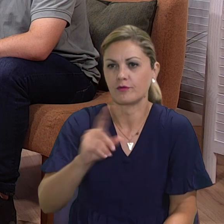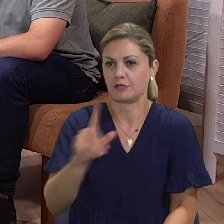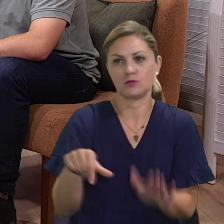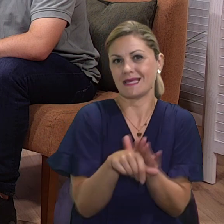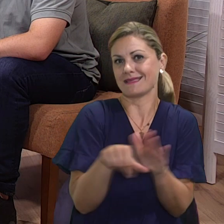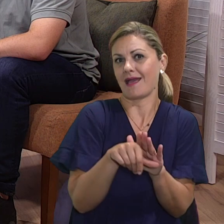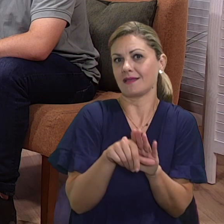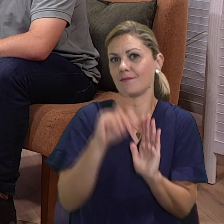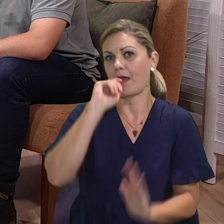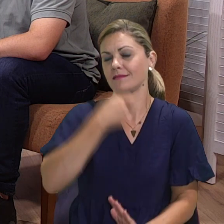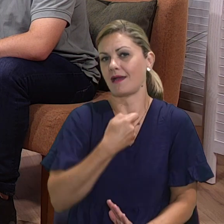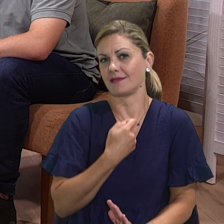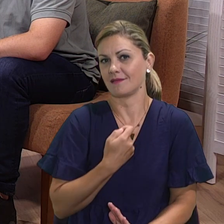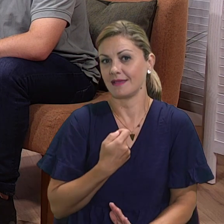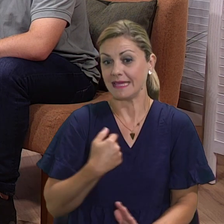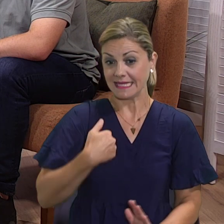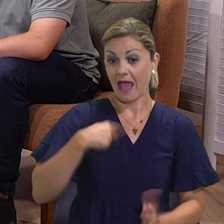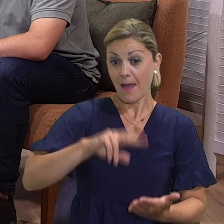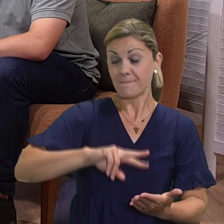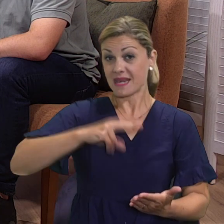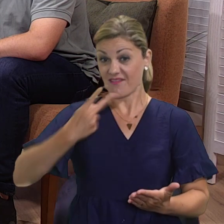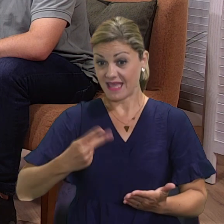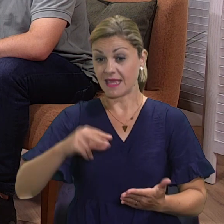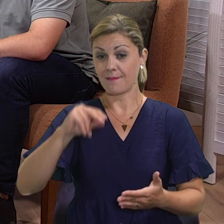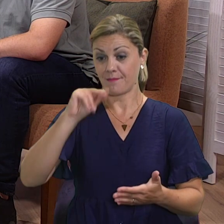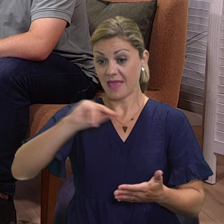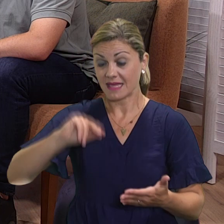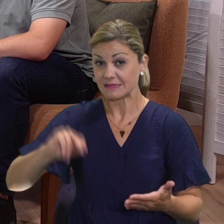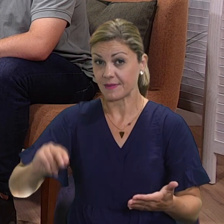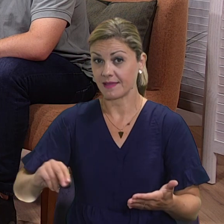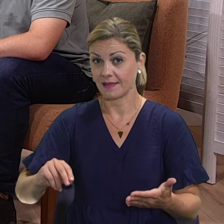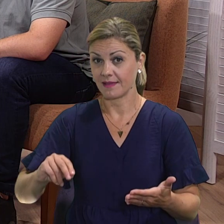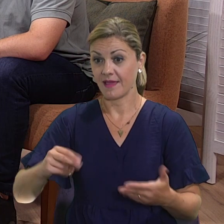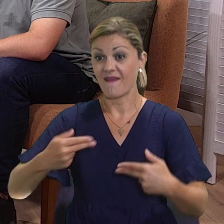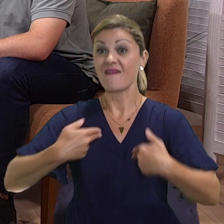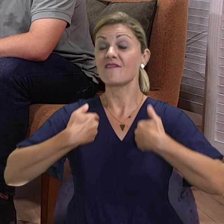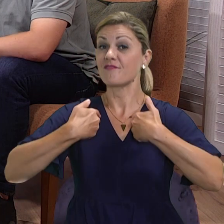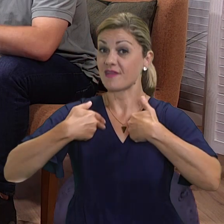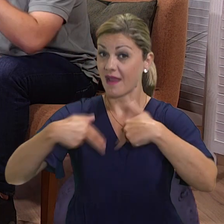dalje. Znači, to me onda nervira kad nekome ti nešto prevedeš, onda prevedeš,